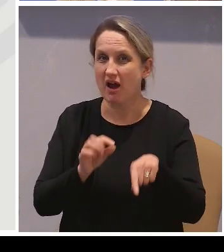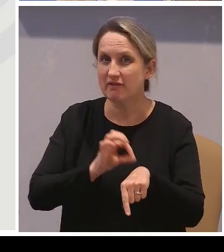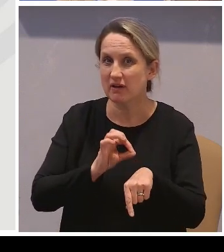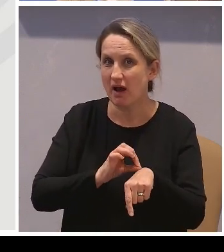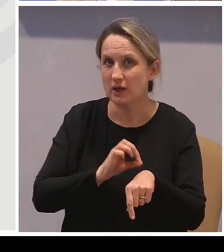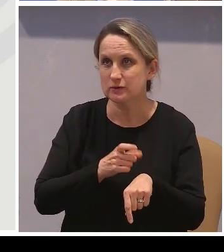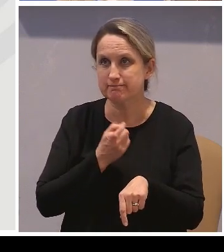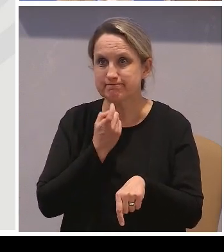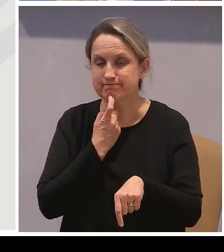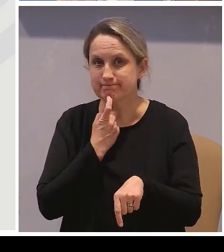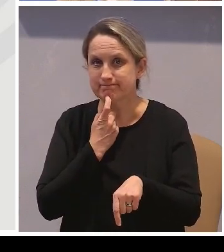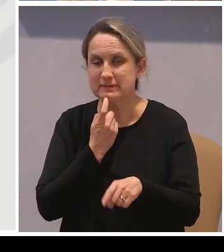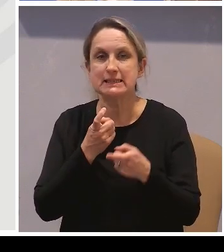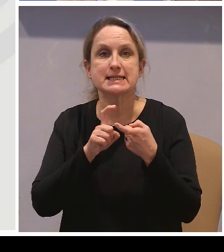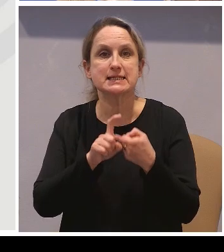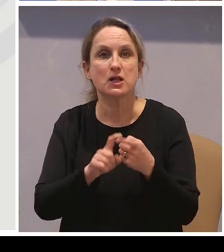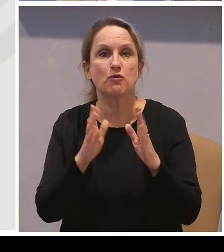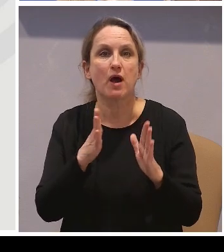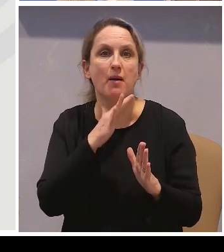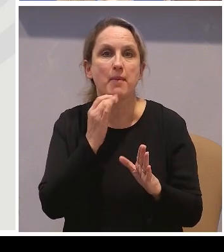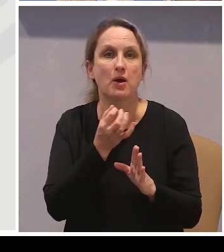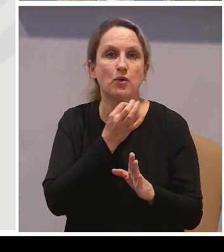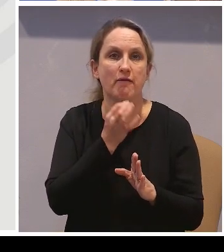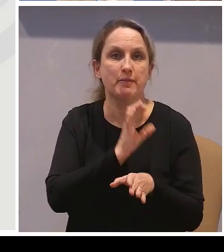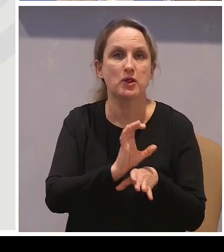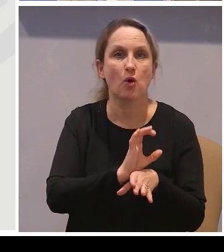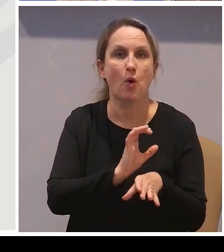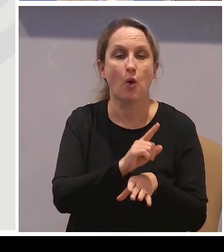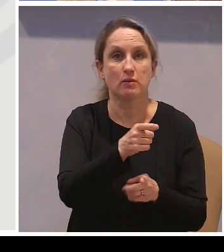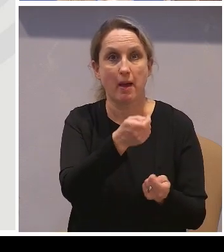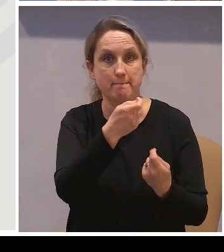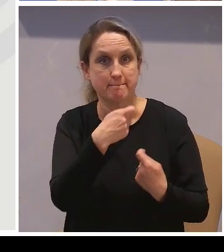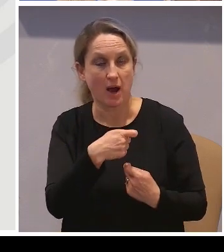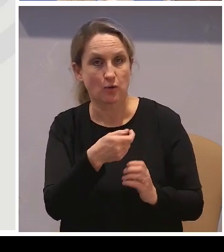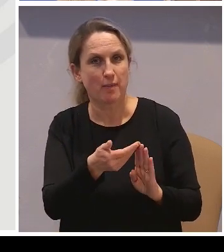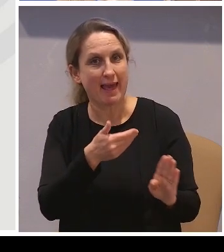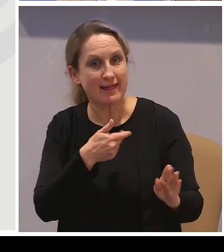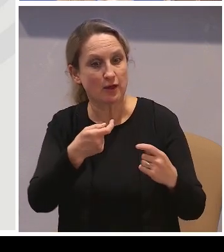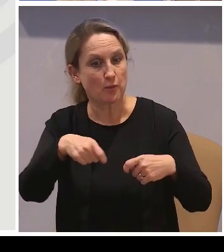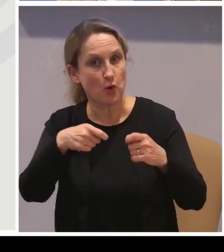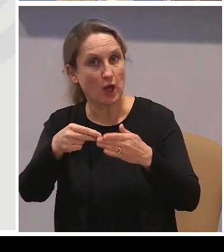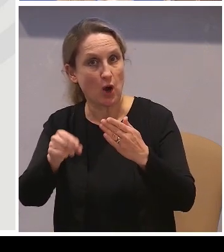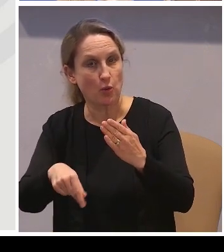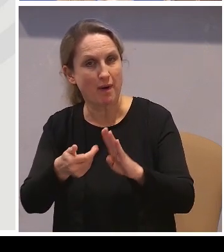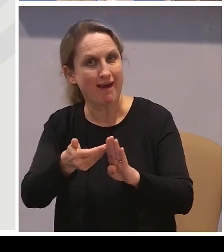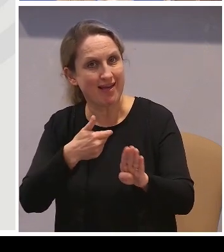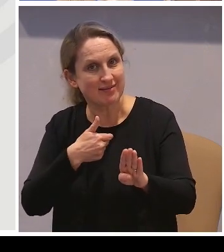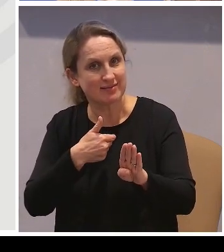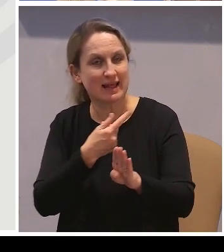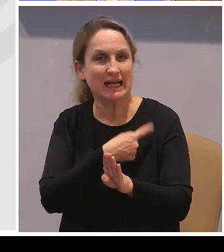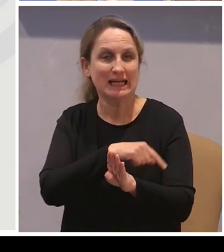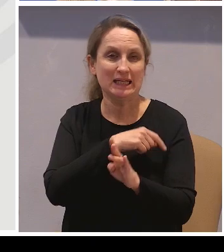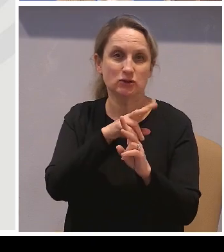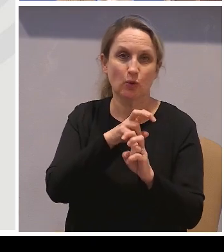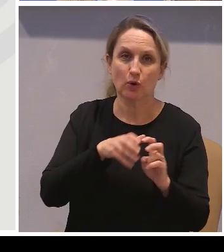sõltub clinical trials väga are palju not sellest ravimitootjast. Kas ta possible. pakub ennem Now, ravimi whether või these ravimit early väljaspool access kliinilisi program